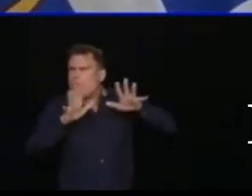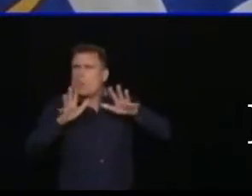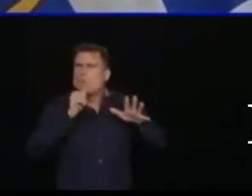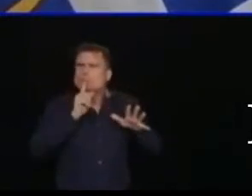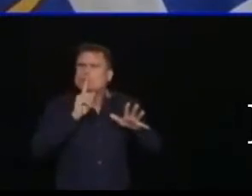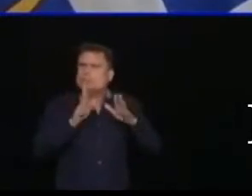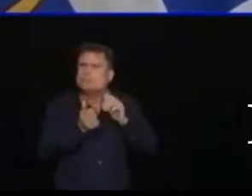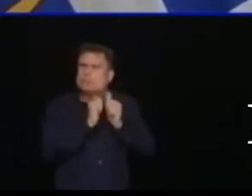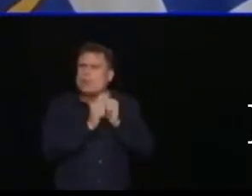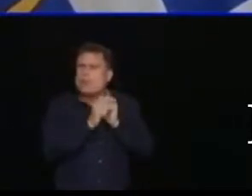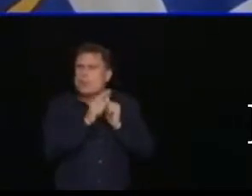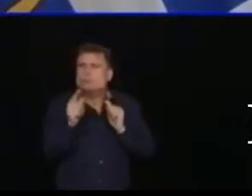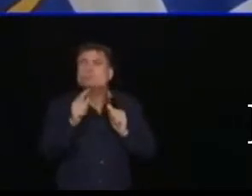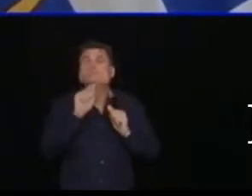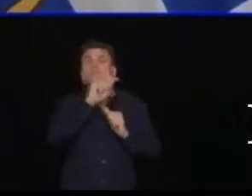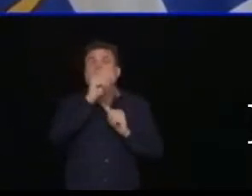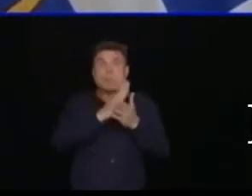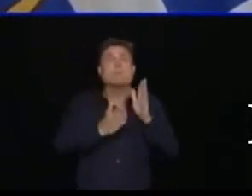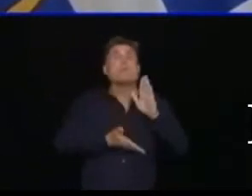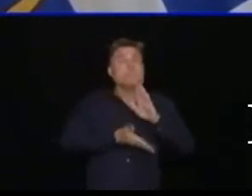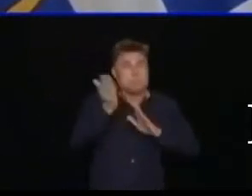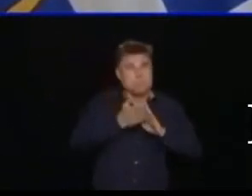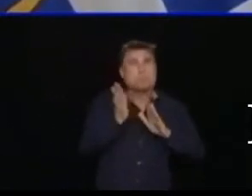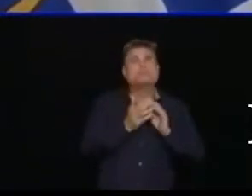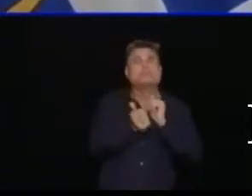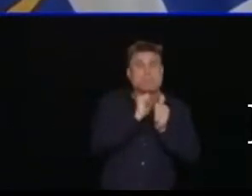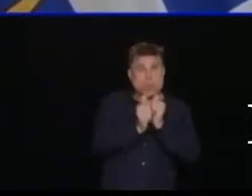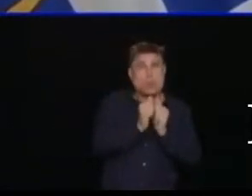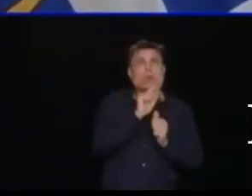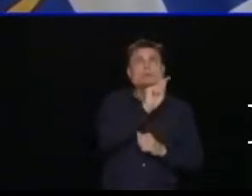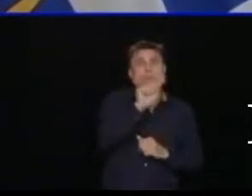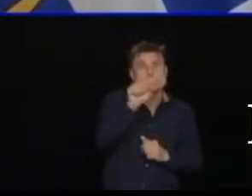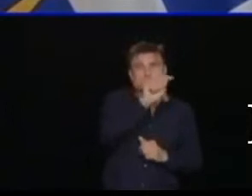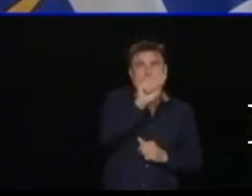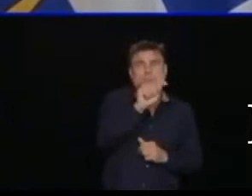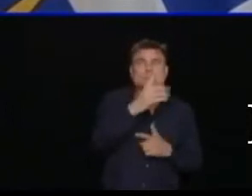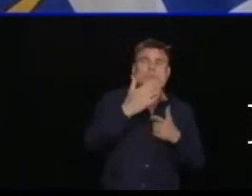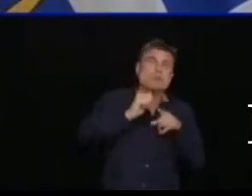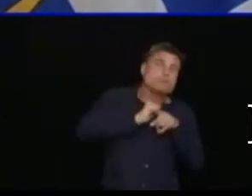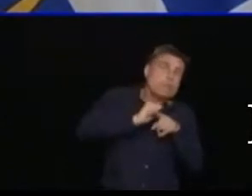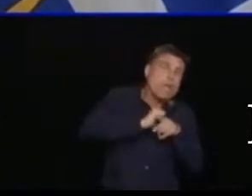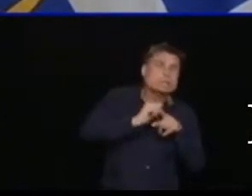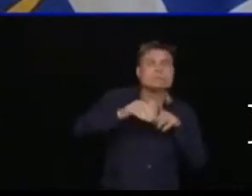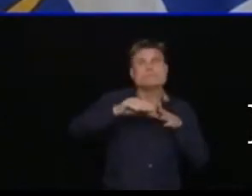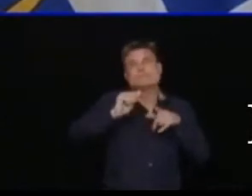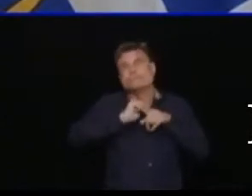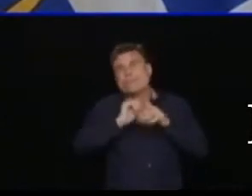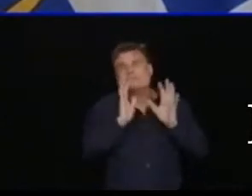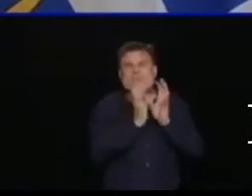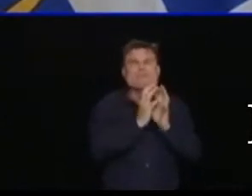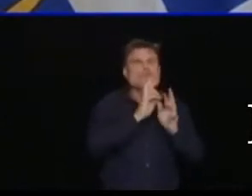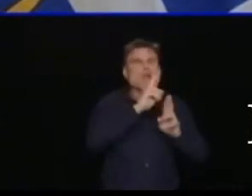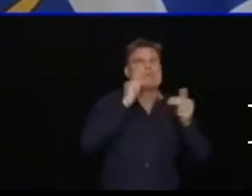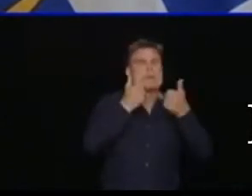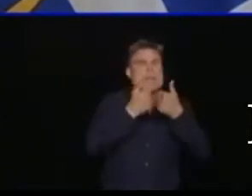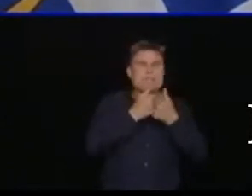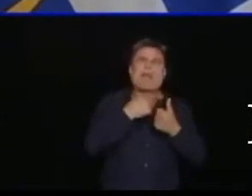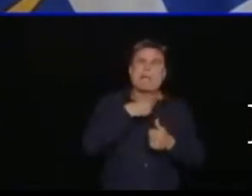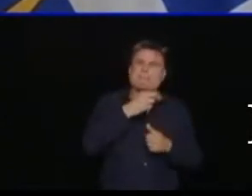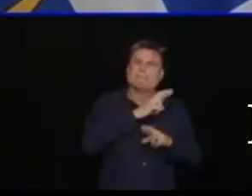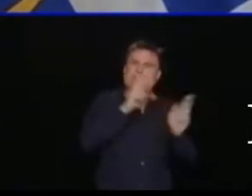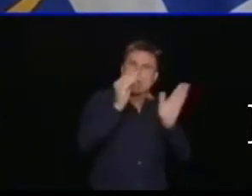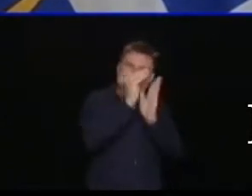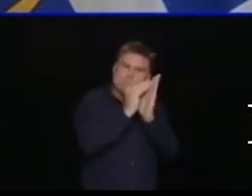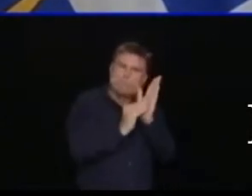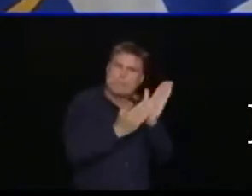对每一个运动有一个简短的回答。 Thank you. Next 没有 question 回 is from 答， Lazy 因为 Houston, 每 News 个运动 1130. 项目不一样，所